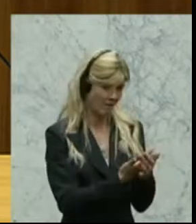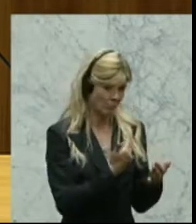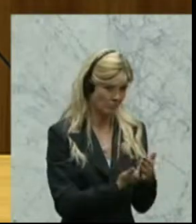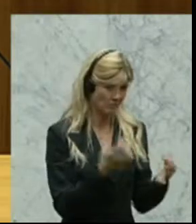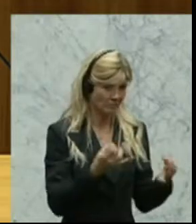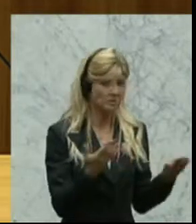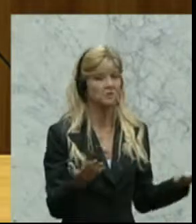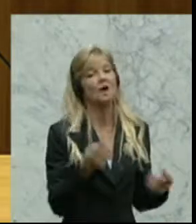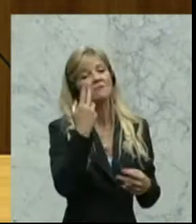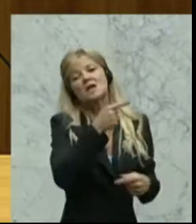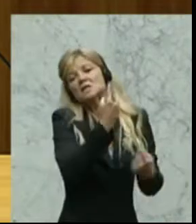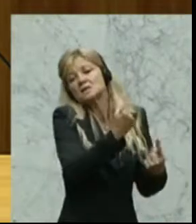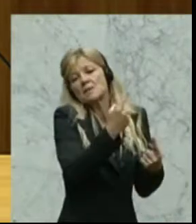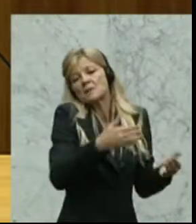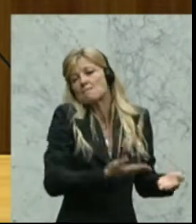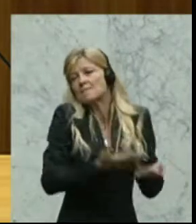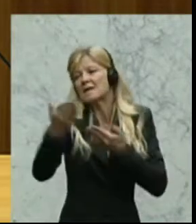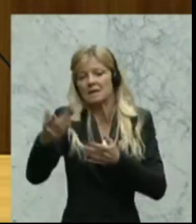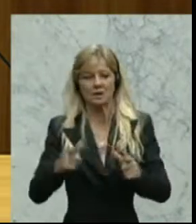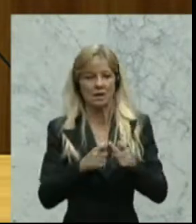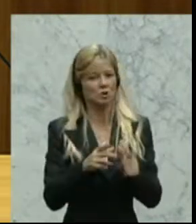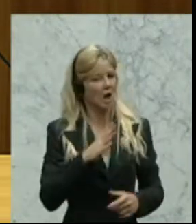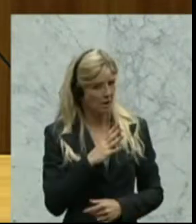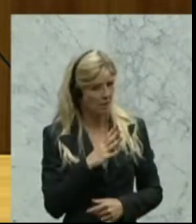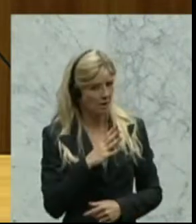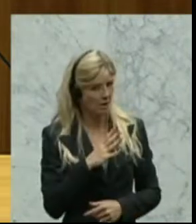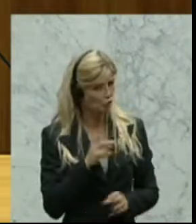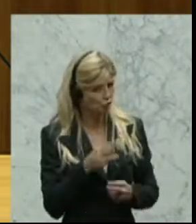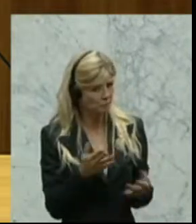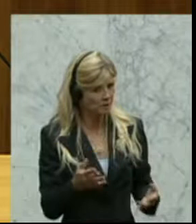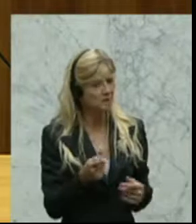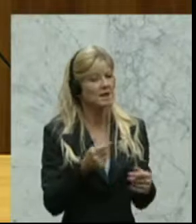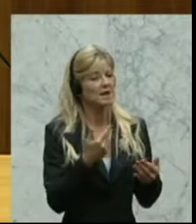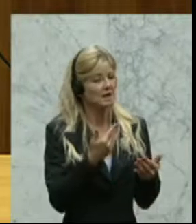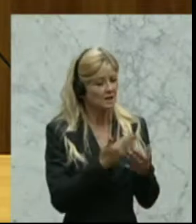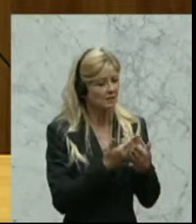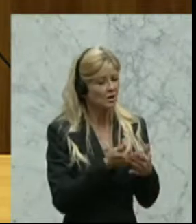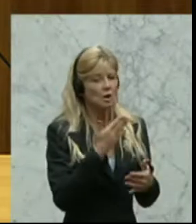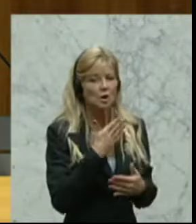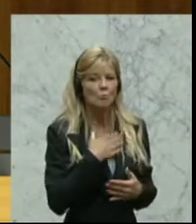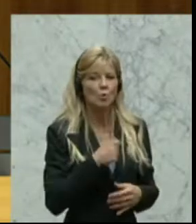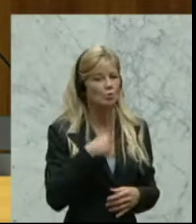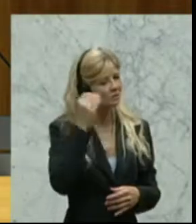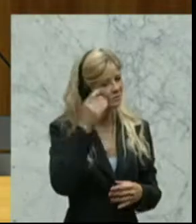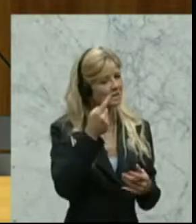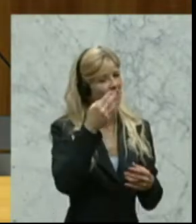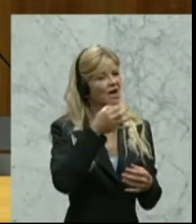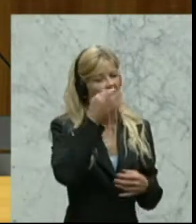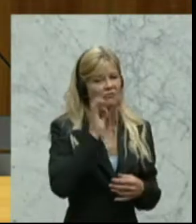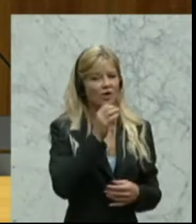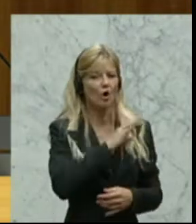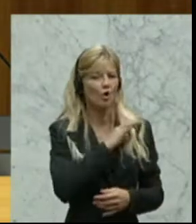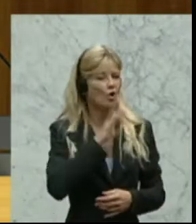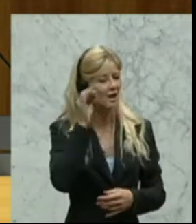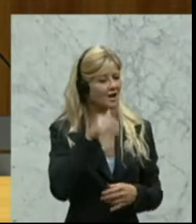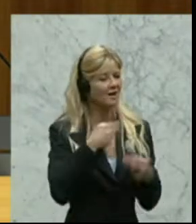bringen. Aber dann müssen Sie mir eines einmal erklären, Frau Kollegin Nachbauer, aber auch Sie, meine Damen und Herren von der ÖVP, wie kann es